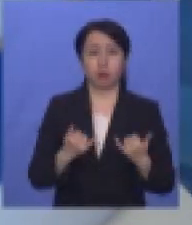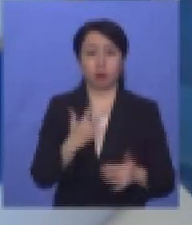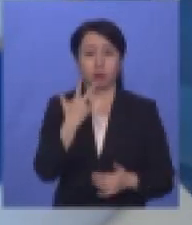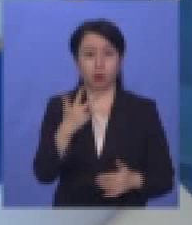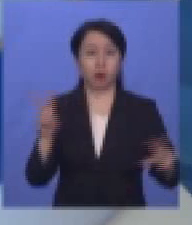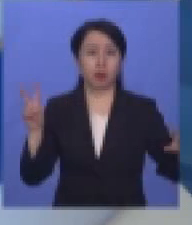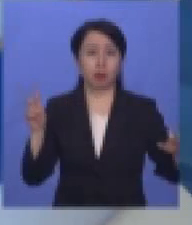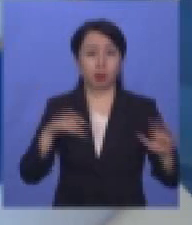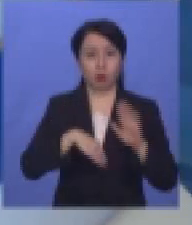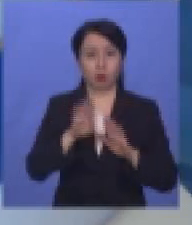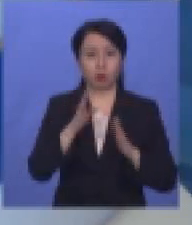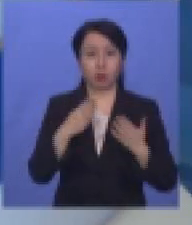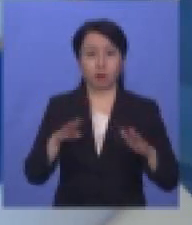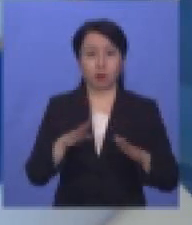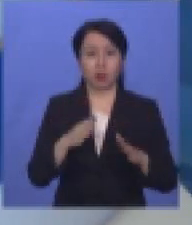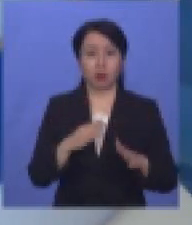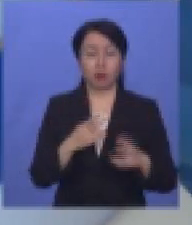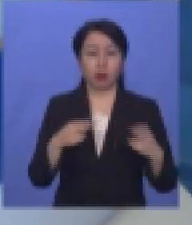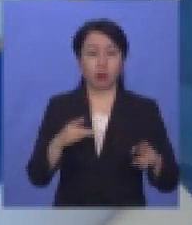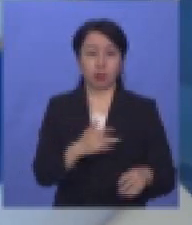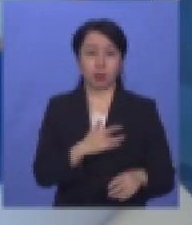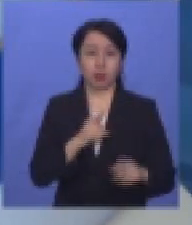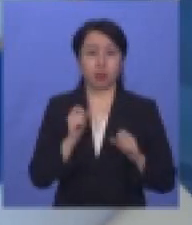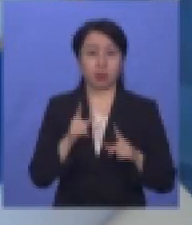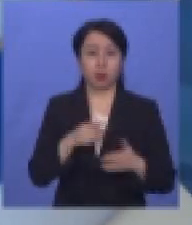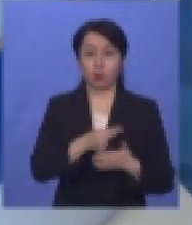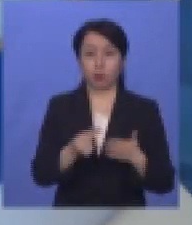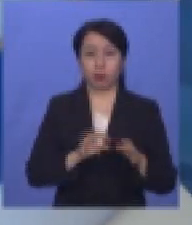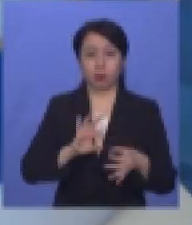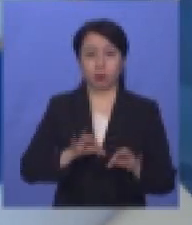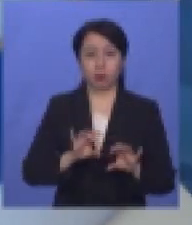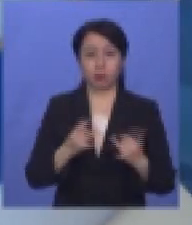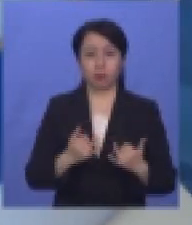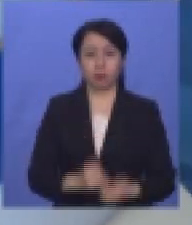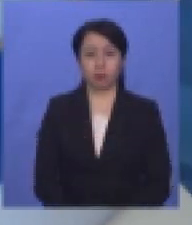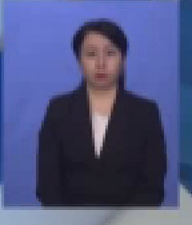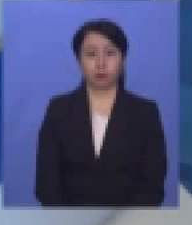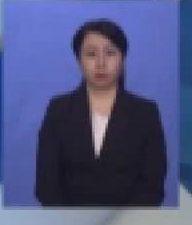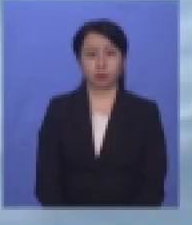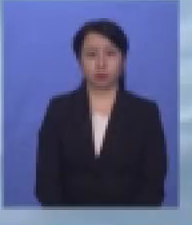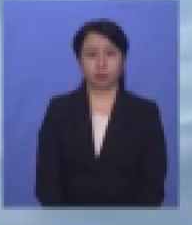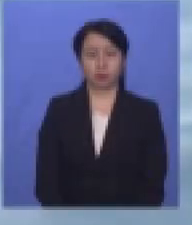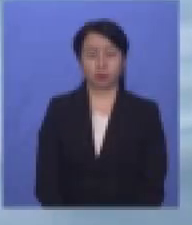трех номинациях: лучший творец, поющие сердца, золотое перо. С подробностями наш корреспондент.